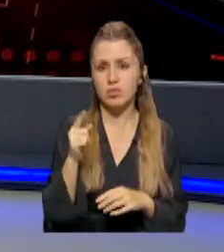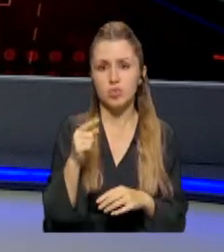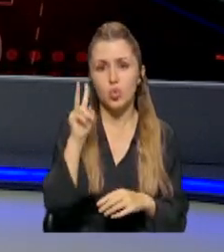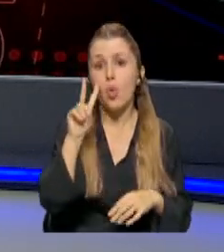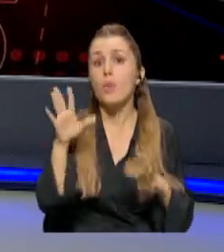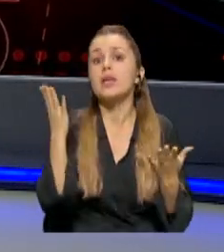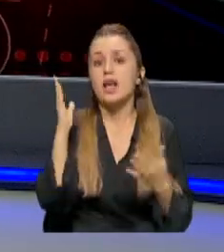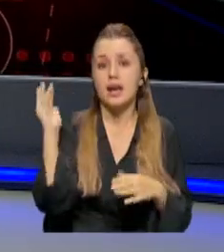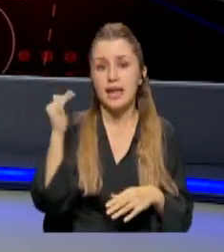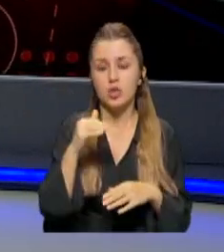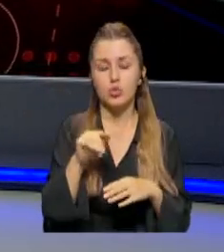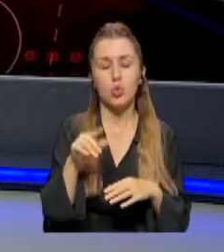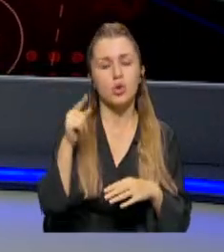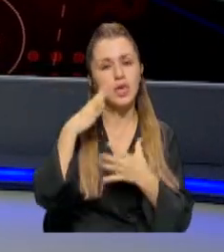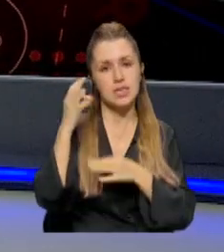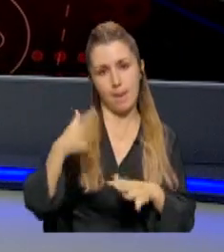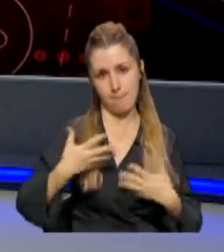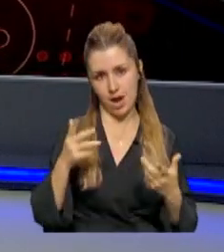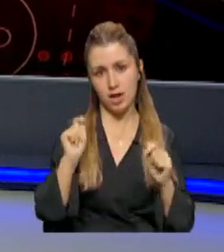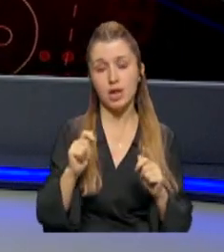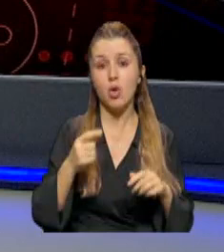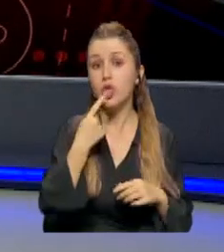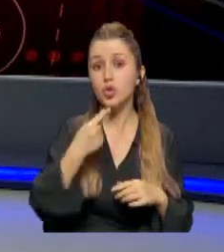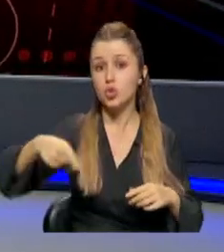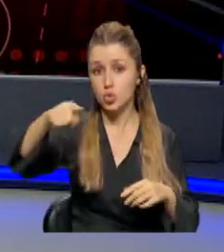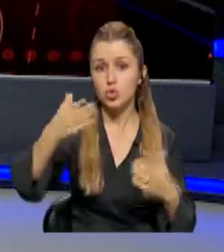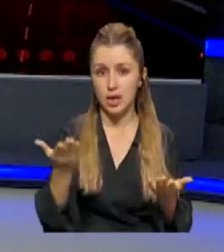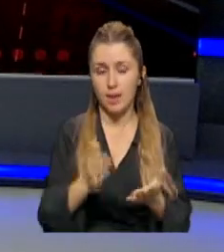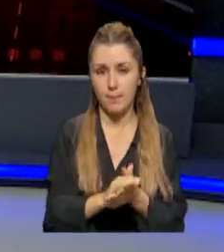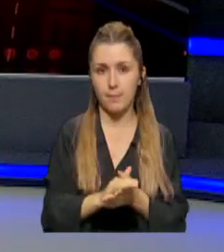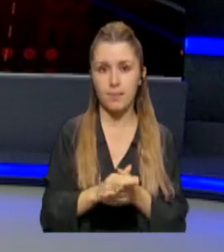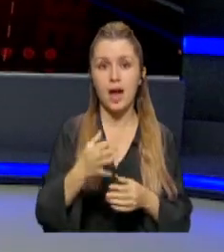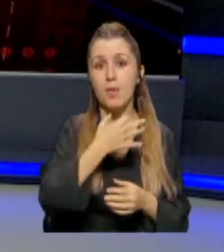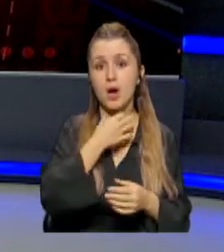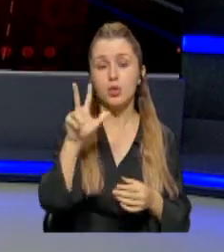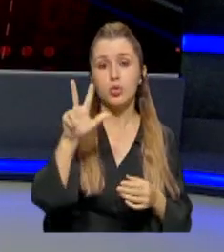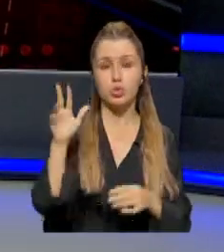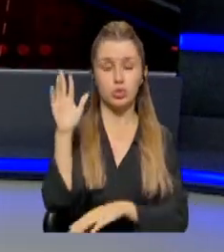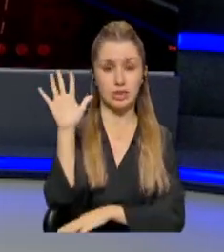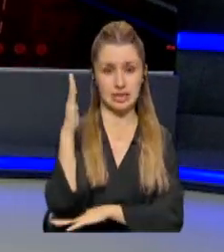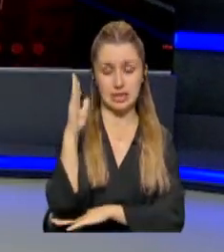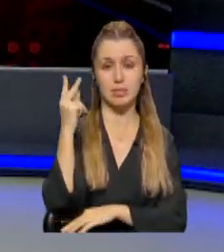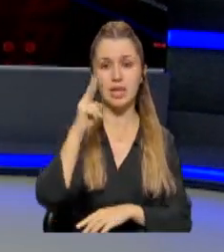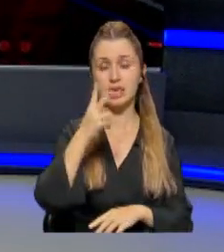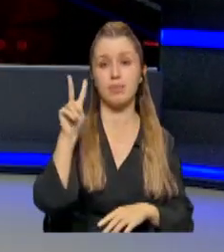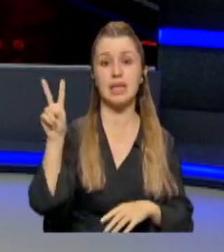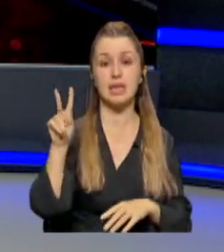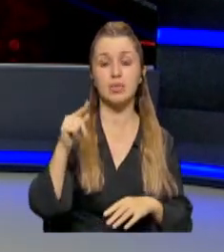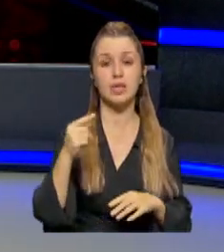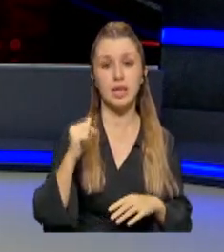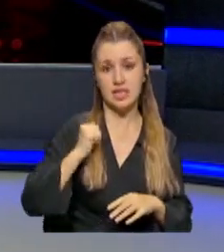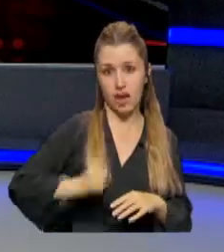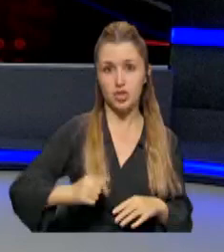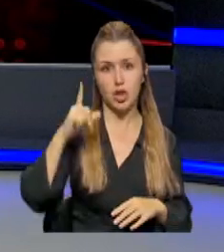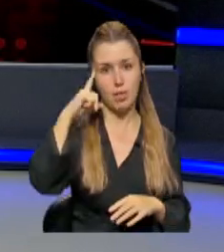duyarsızlaştık bu tür şeylere? İnsan onu da merak ediyor ve diyorsunuz ki mağdur 30 Kasım 2020'de Cumhuriyet Savcılığına